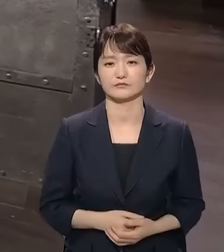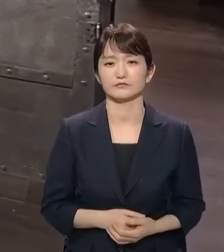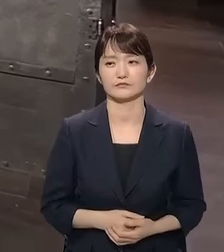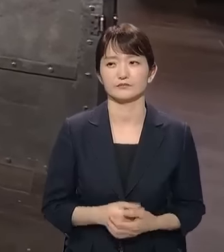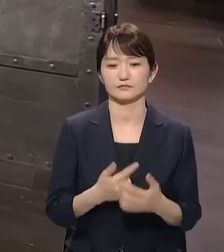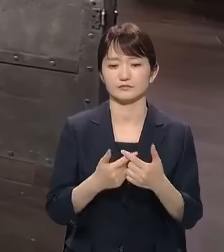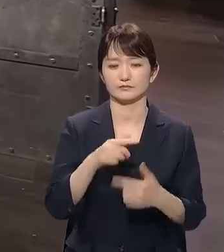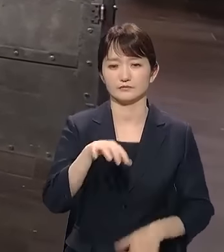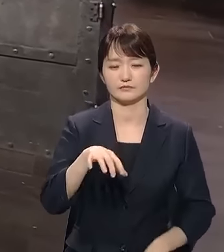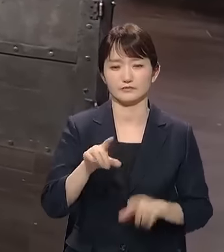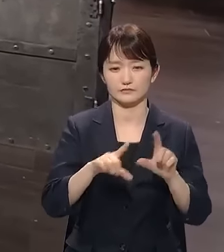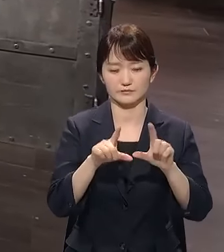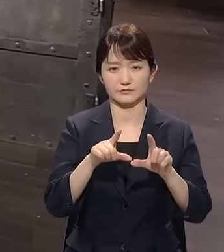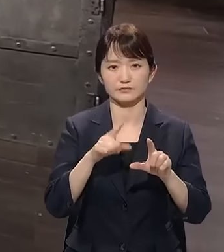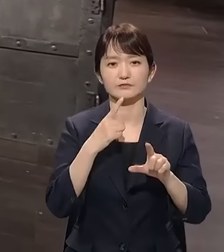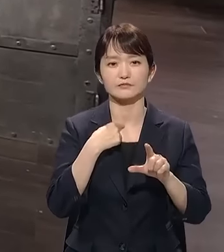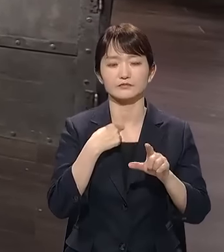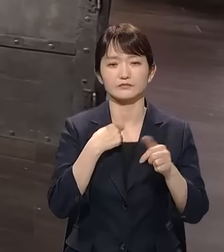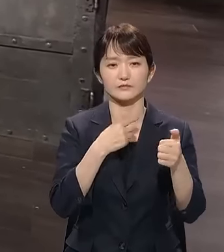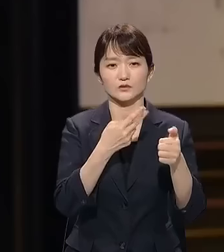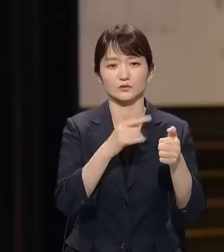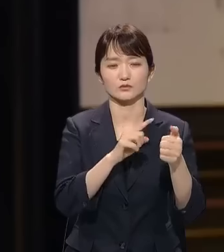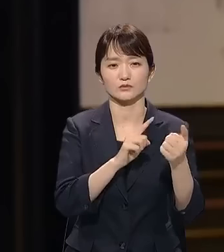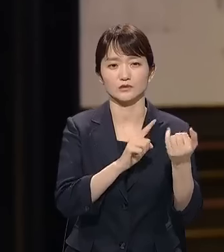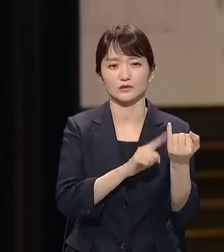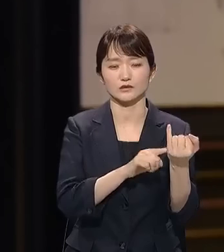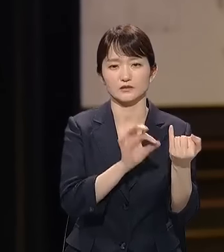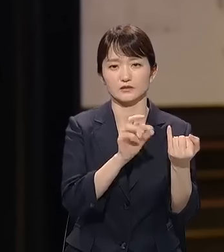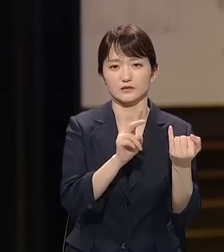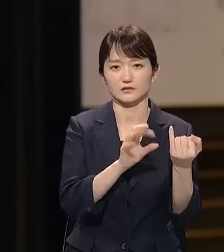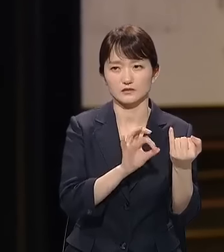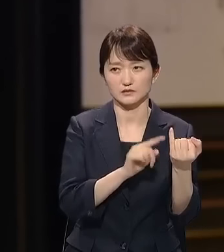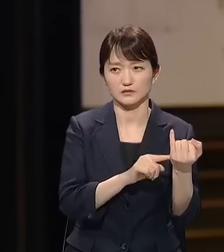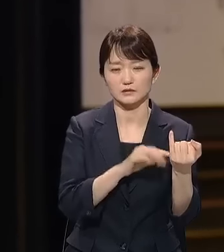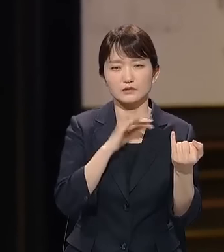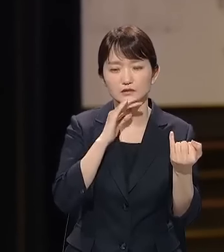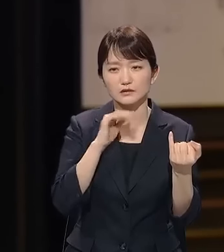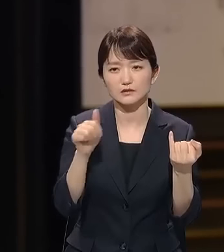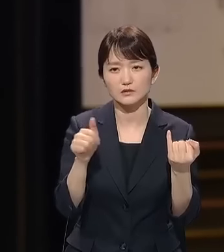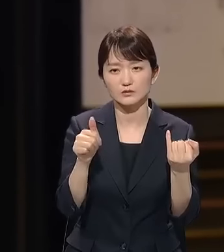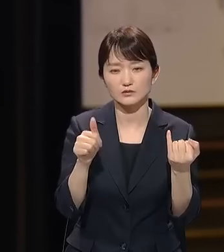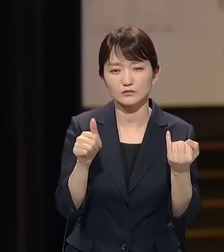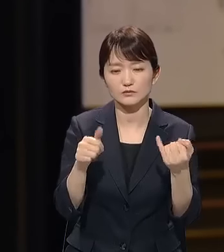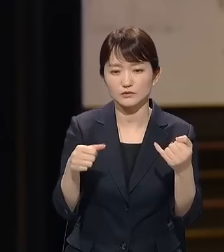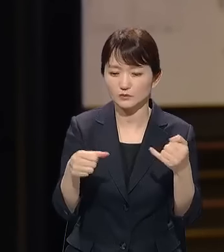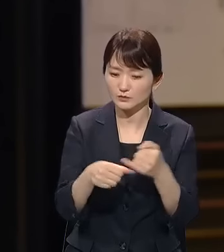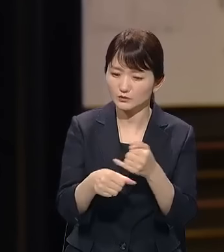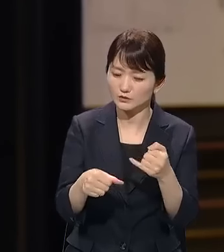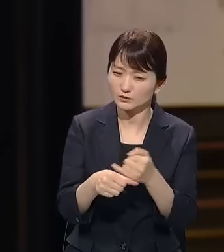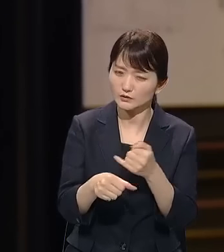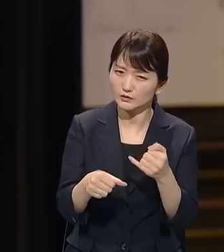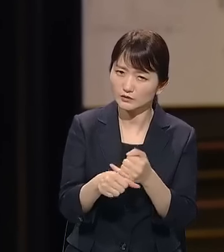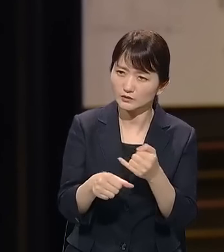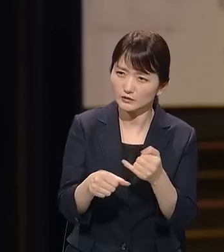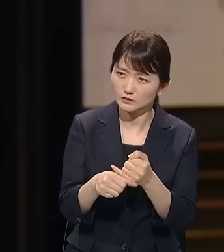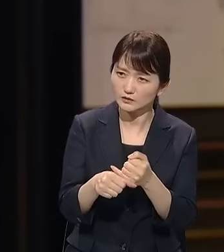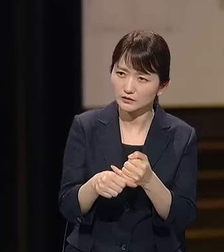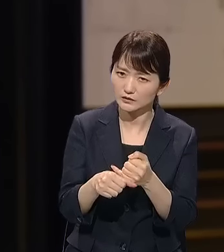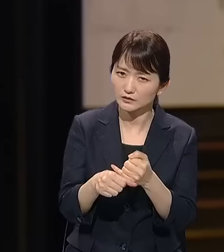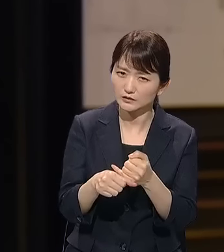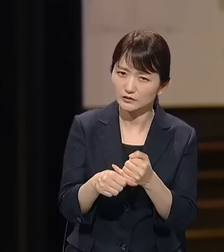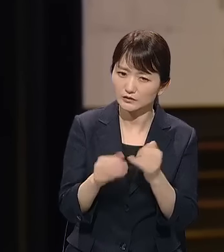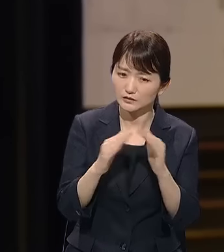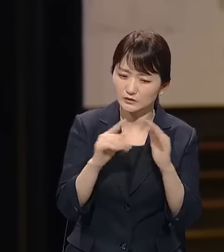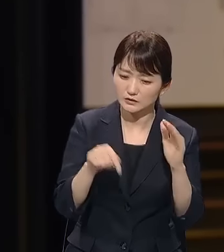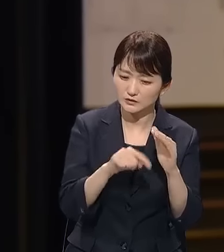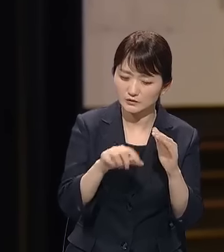부산에 살던 50대 여성 양모 씨입니다 그 뭐 또래인 남자친구를 사귀다가 굉장히 깊게 사귀어서 뭐 이제 집안 살림까지